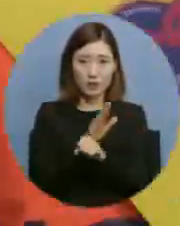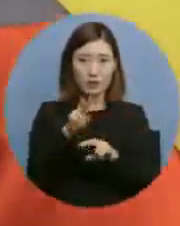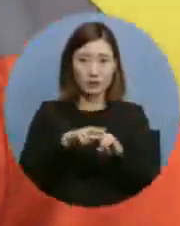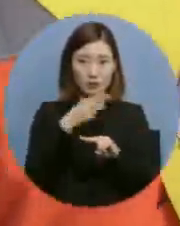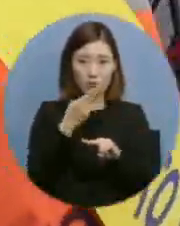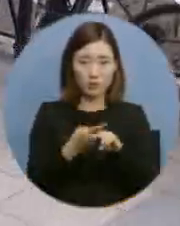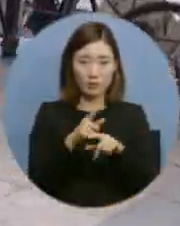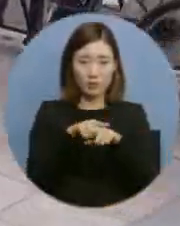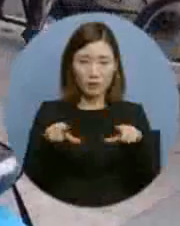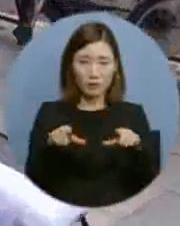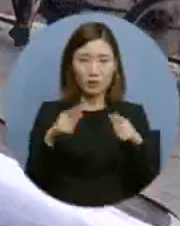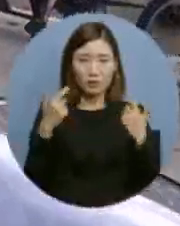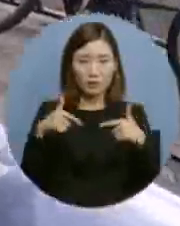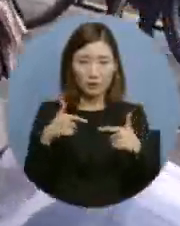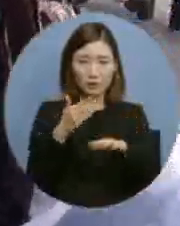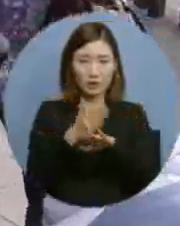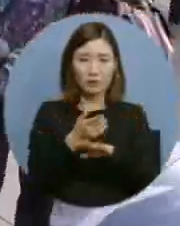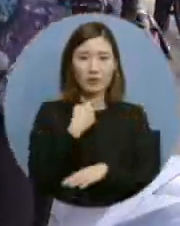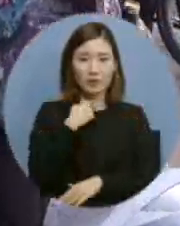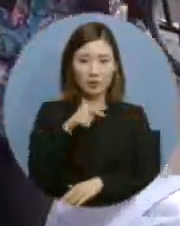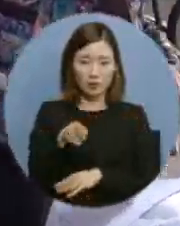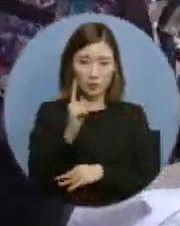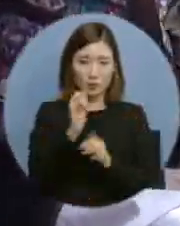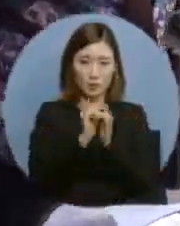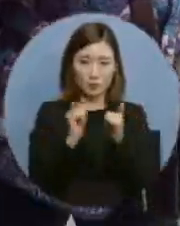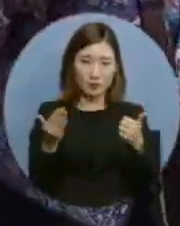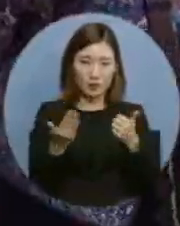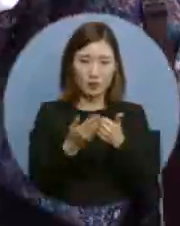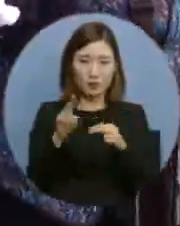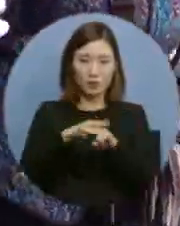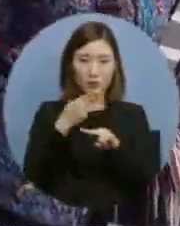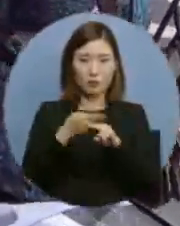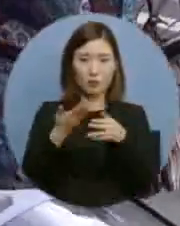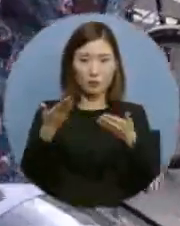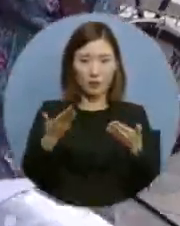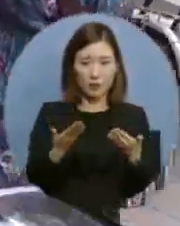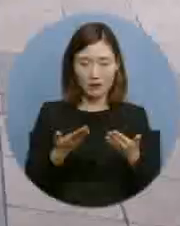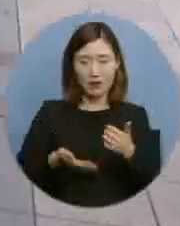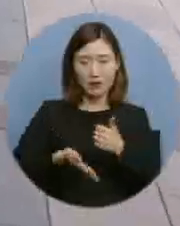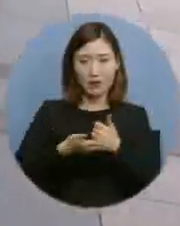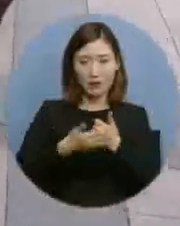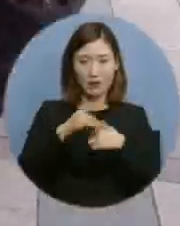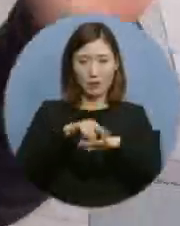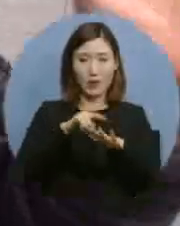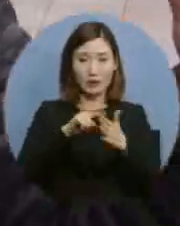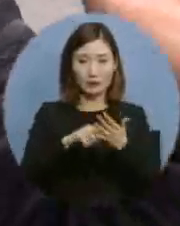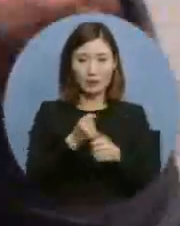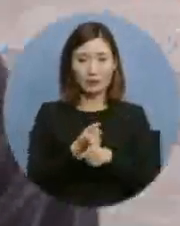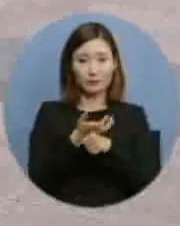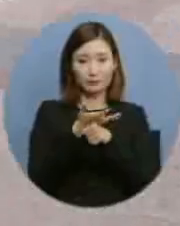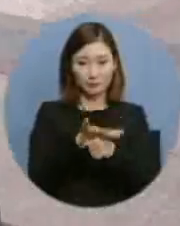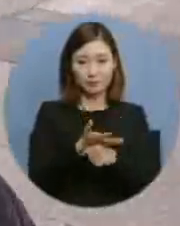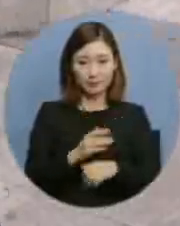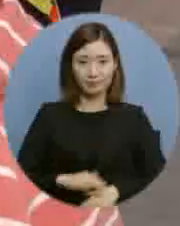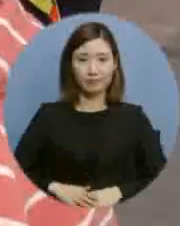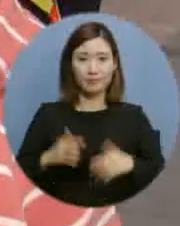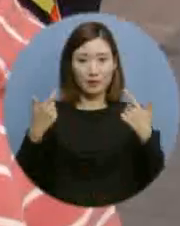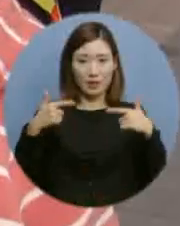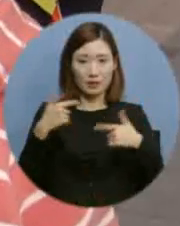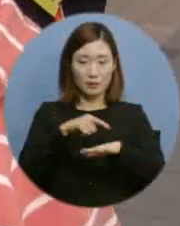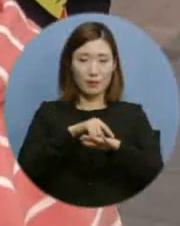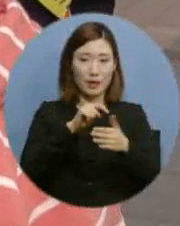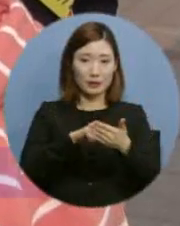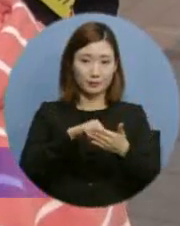주민들은 평소에도 늘 고마웠던 소방관들에게 선물까지 받았다며 격려의 마음을 전합니다. 항상